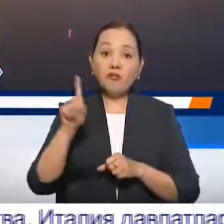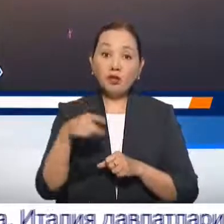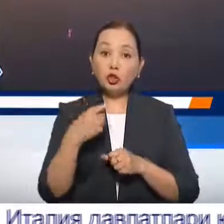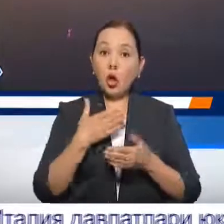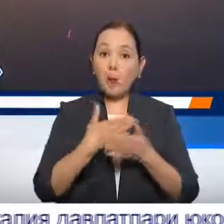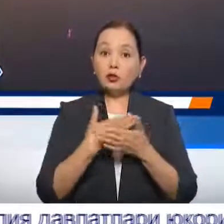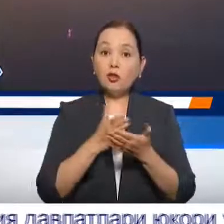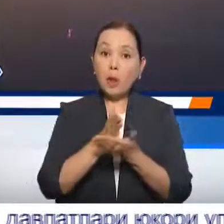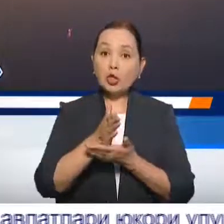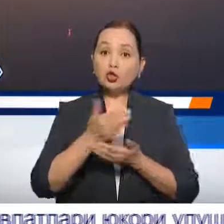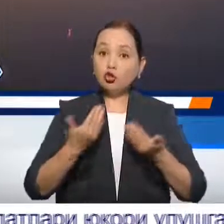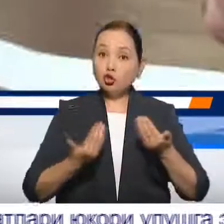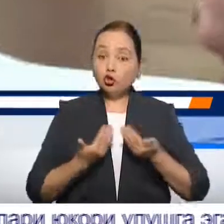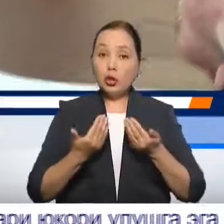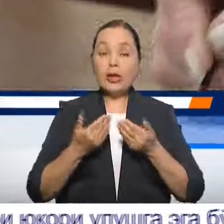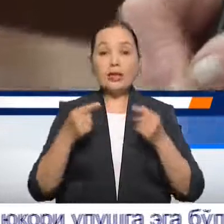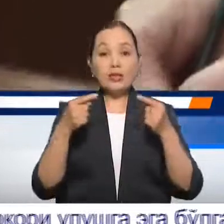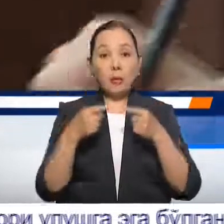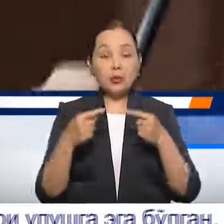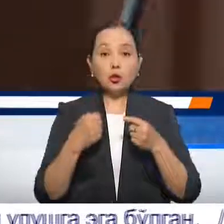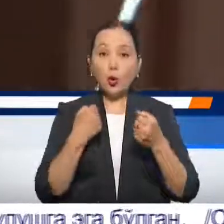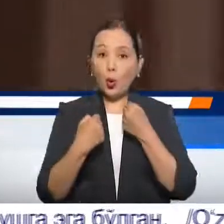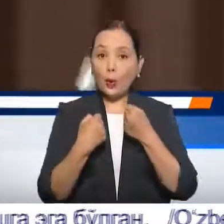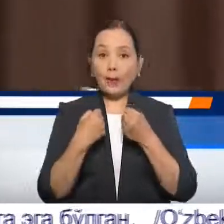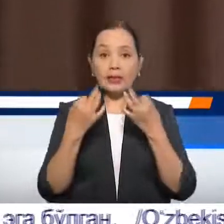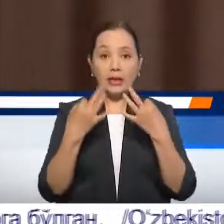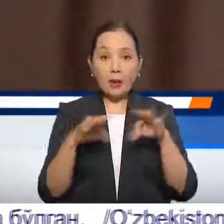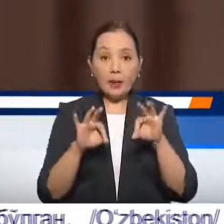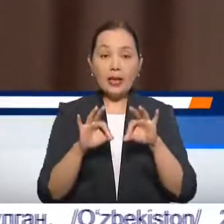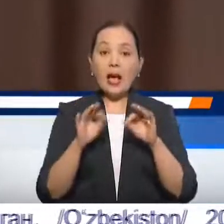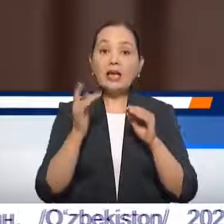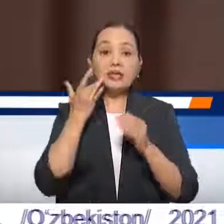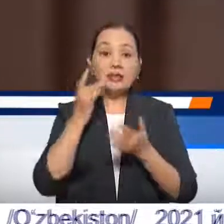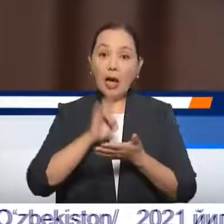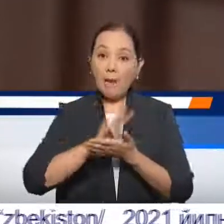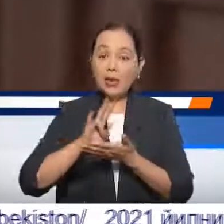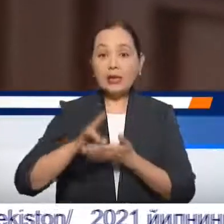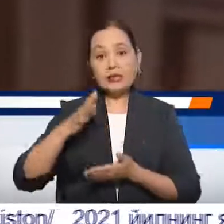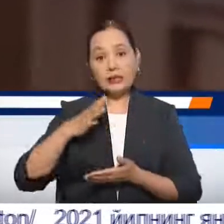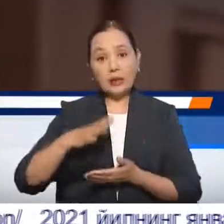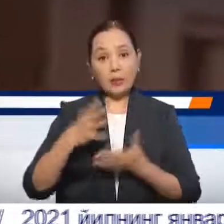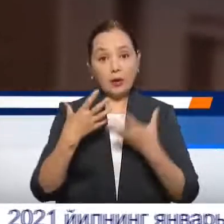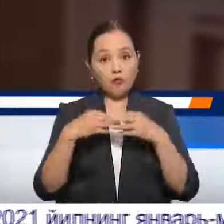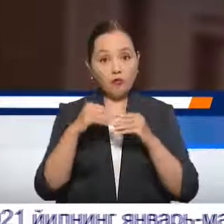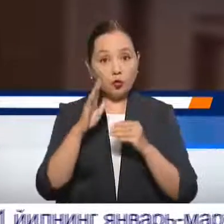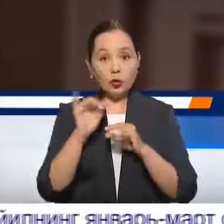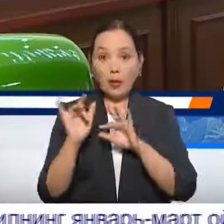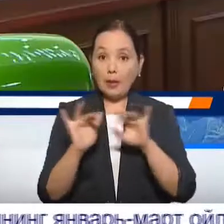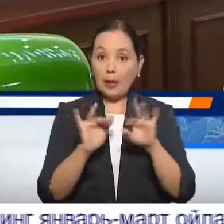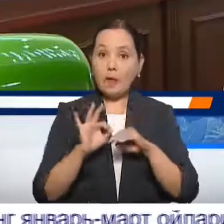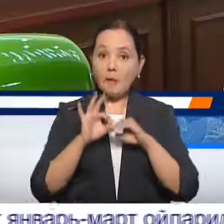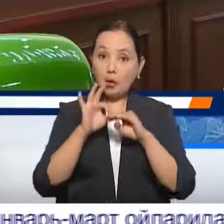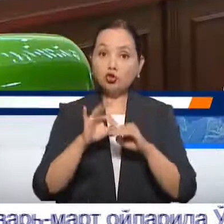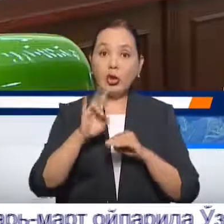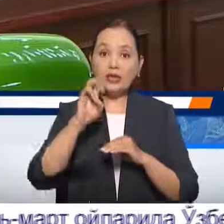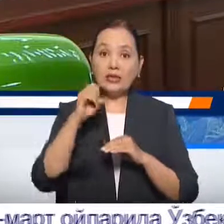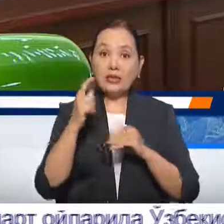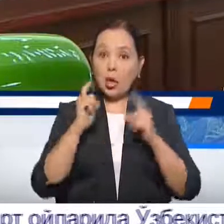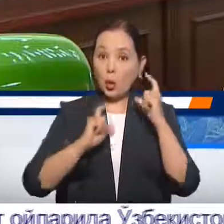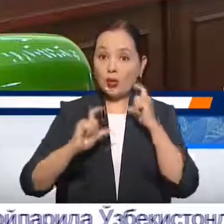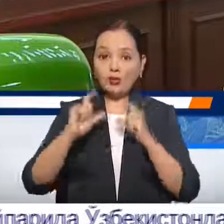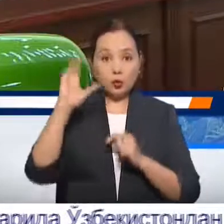общественно-политическую жизнь способствует укреплению демократии стабильности и терпимости в обществе на мероприятии прошедшем в национальном университете